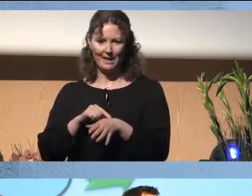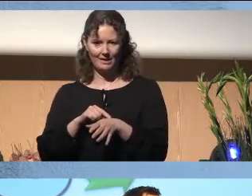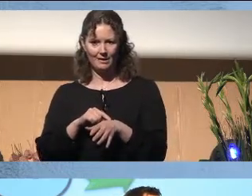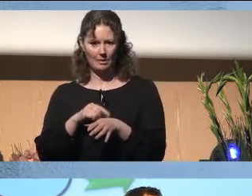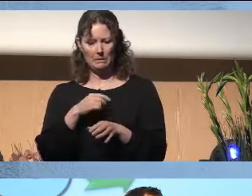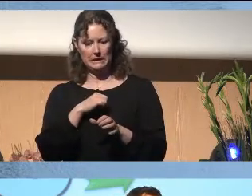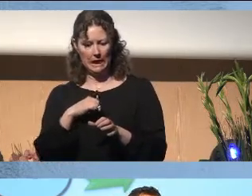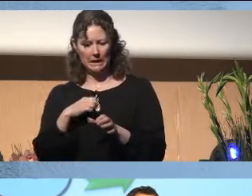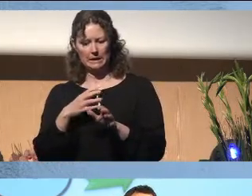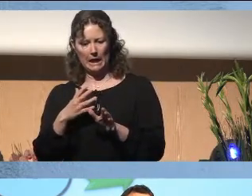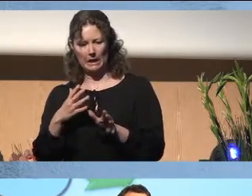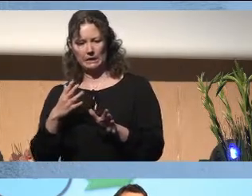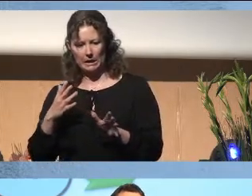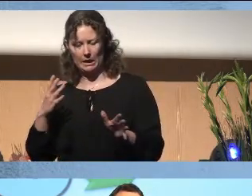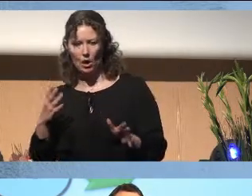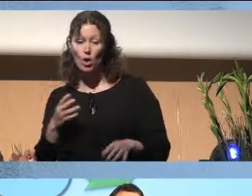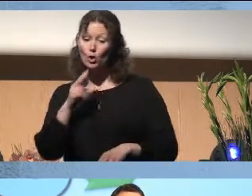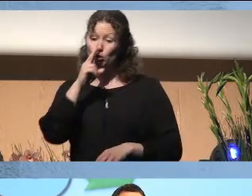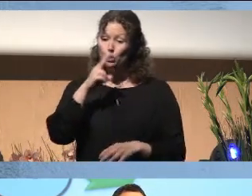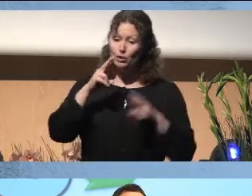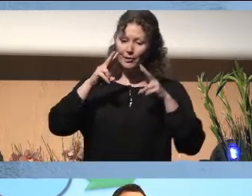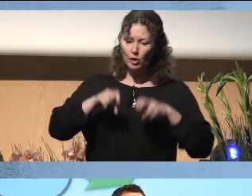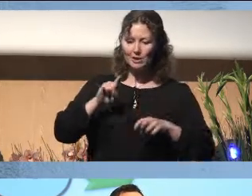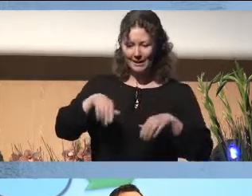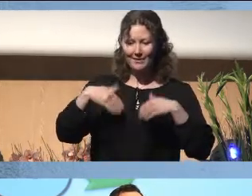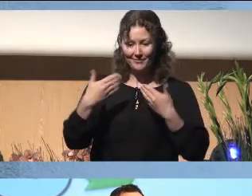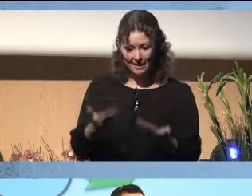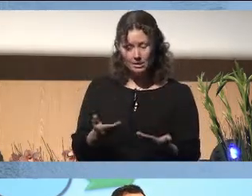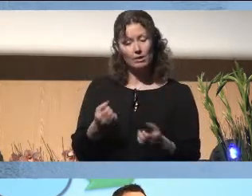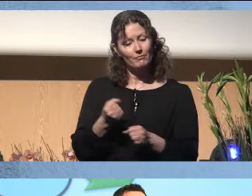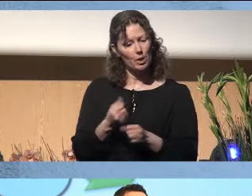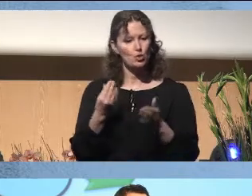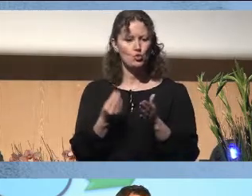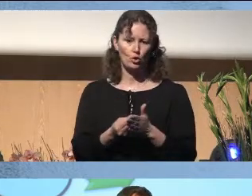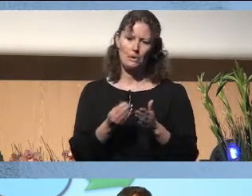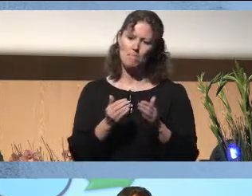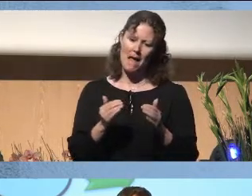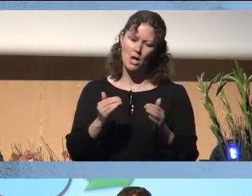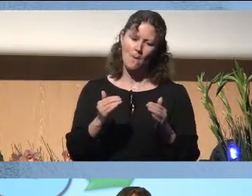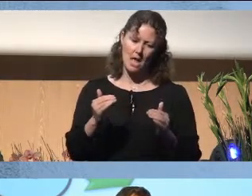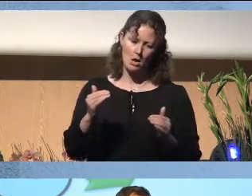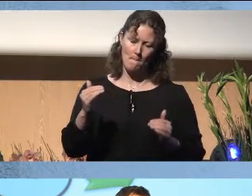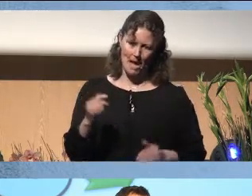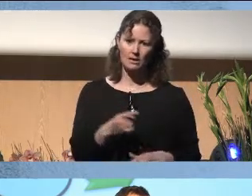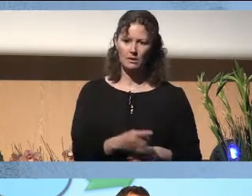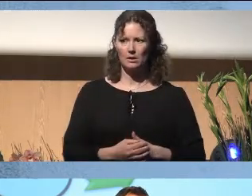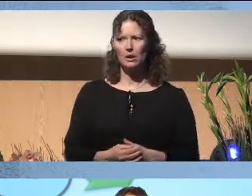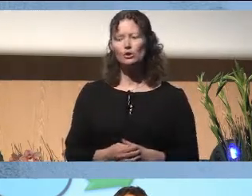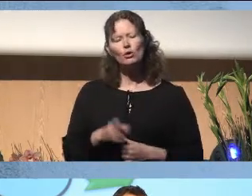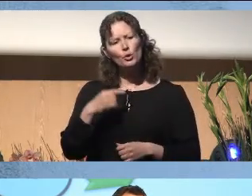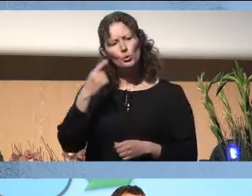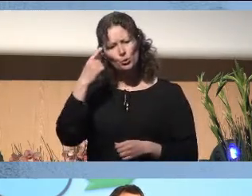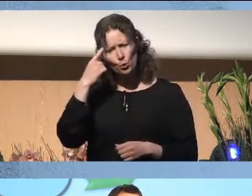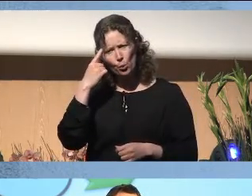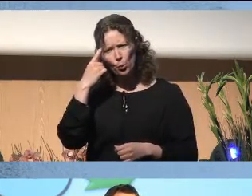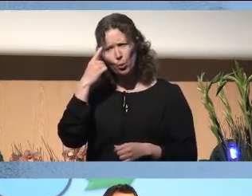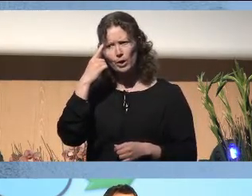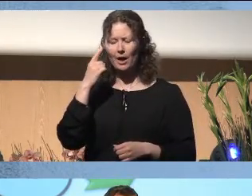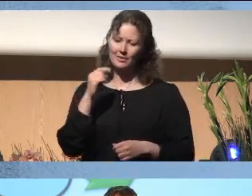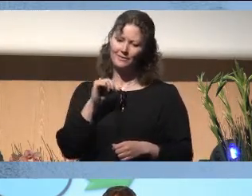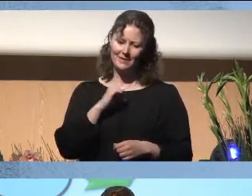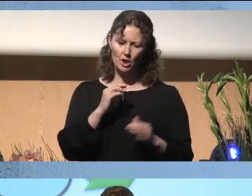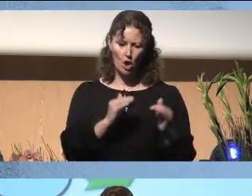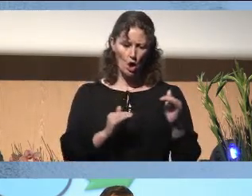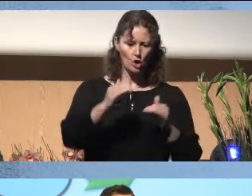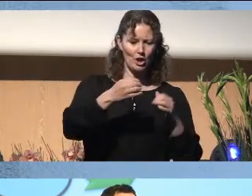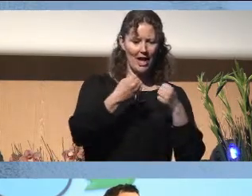och sämre. Och nyare forskning visar att det kostar mer och mer. Så om man tror att man höjer